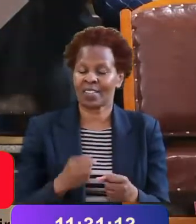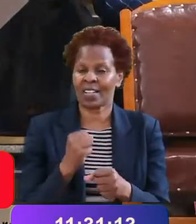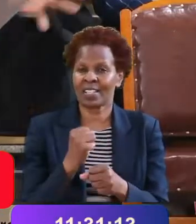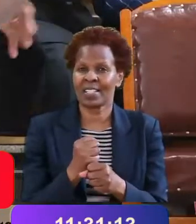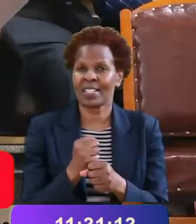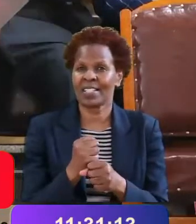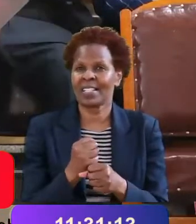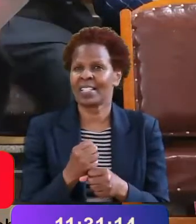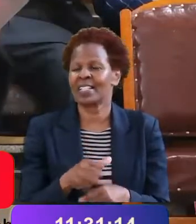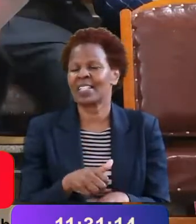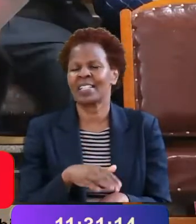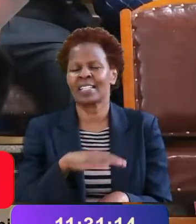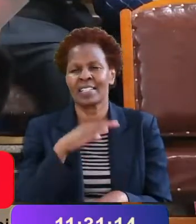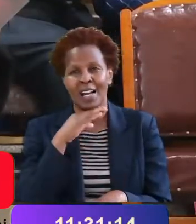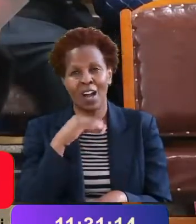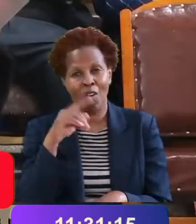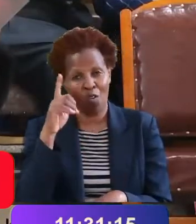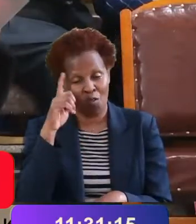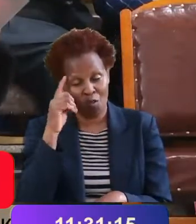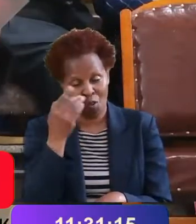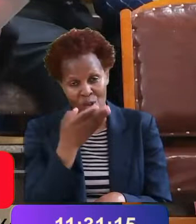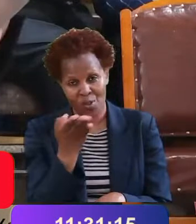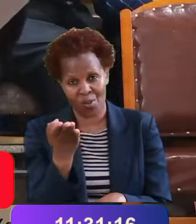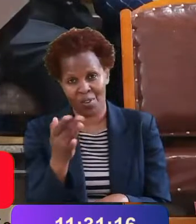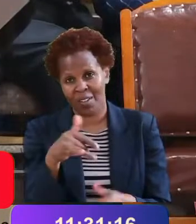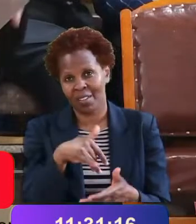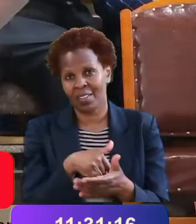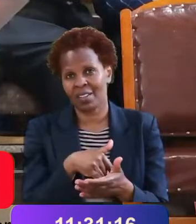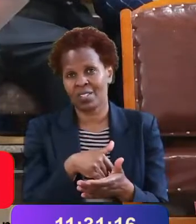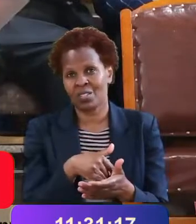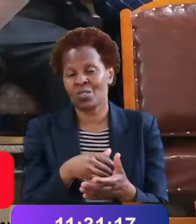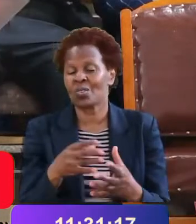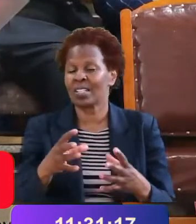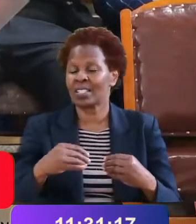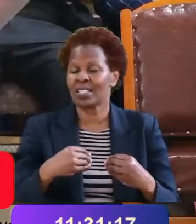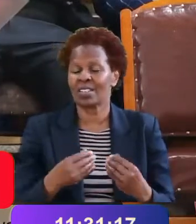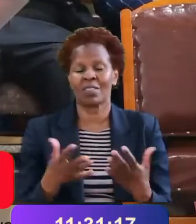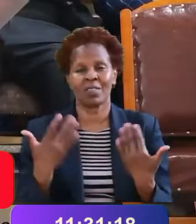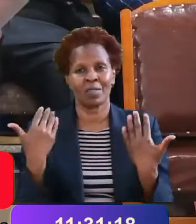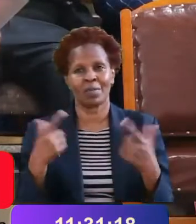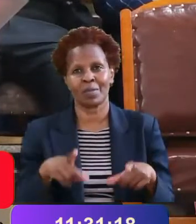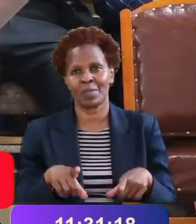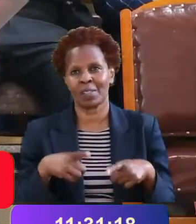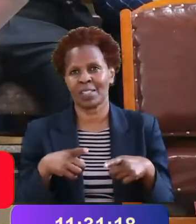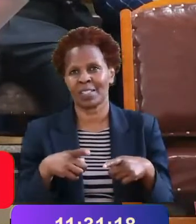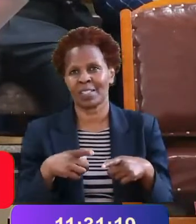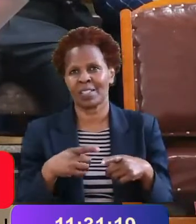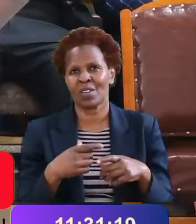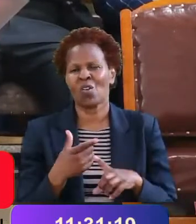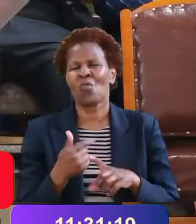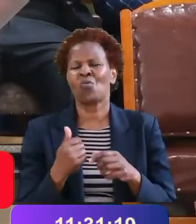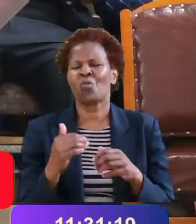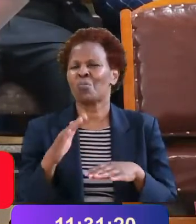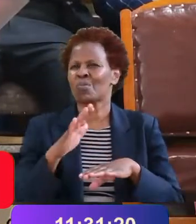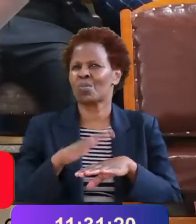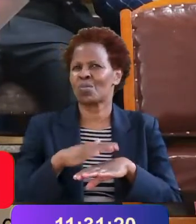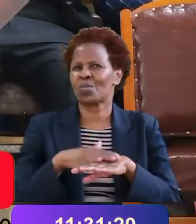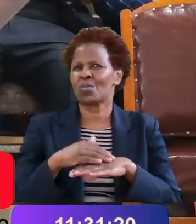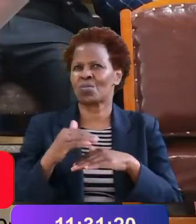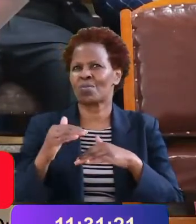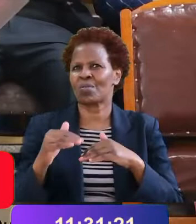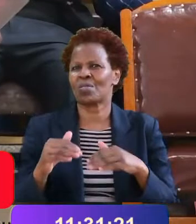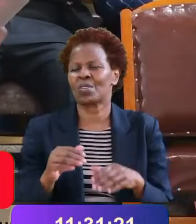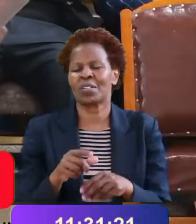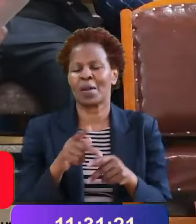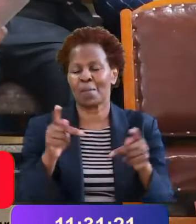akajitoa uhai wake ili wewe ukaweza kupata uzima wa milele. Alitoka mahala pasuri akaja